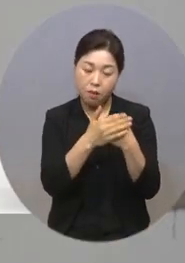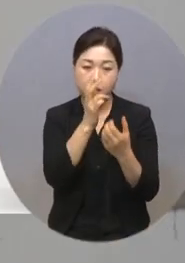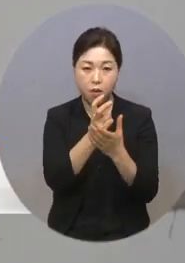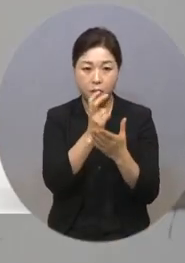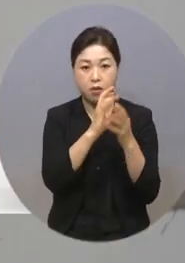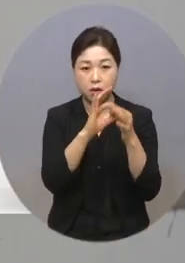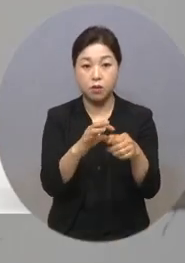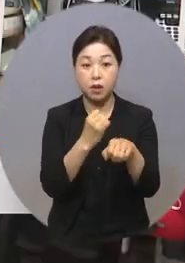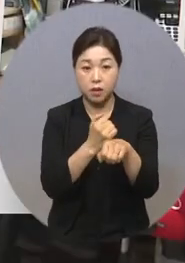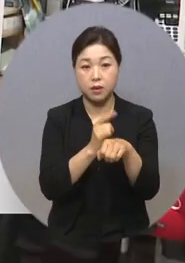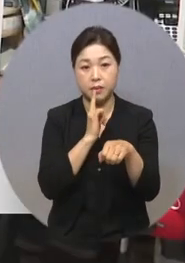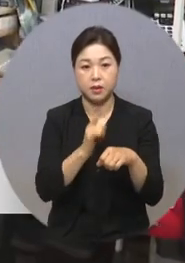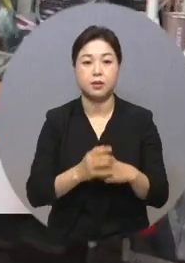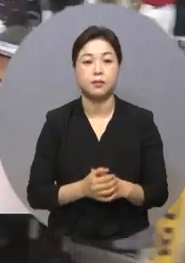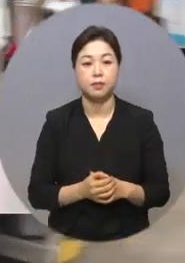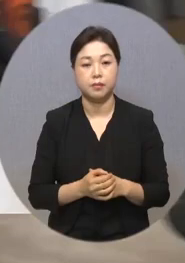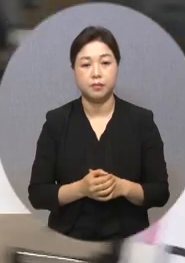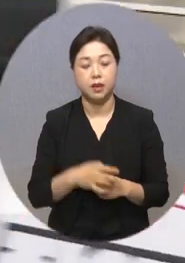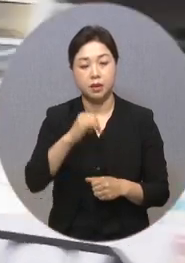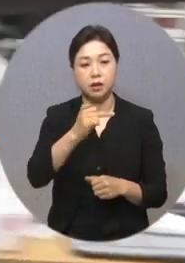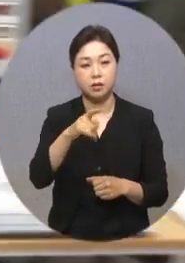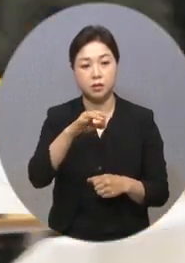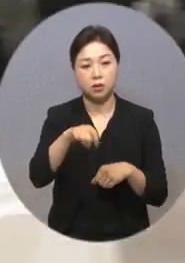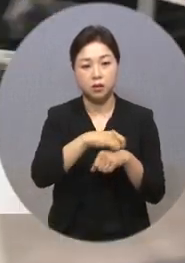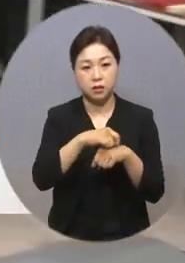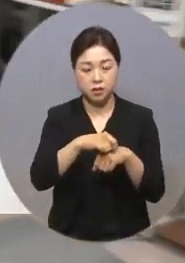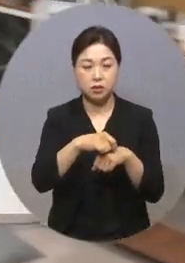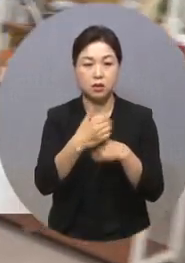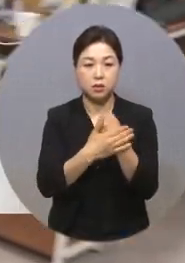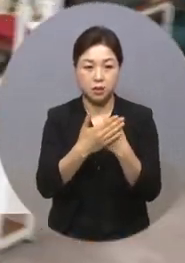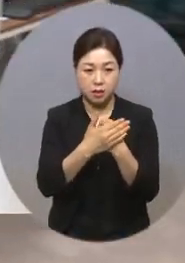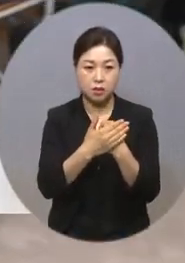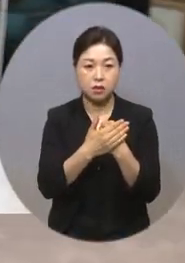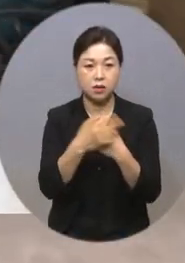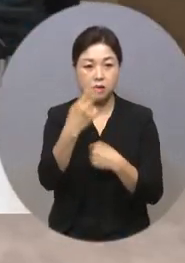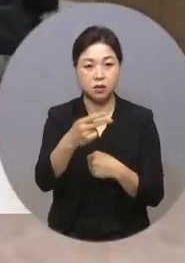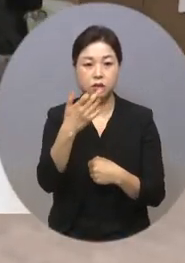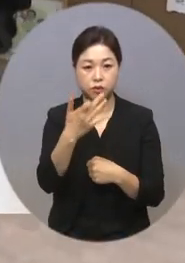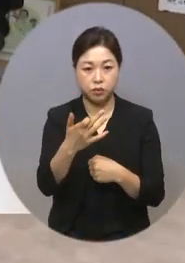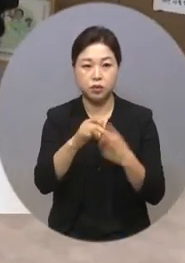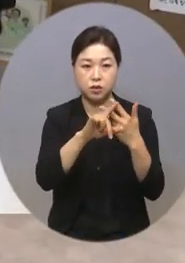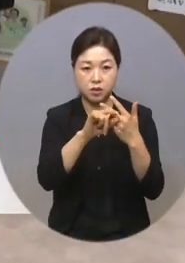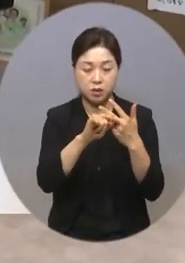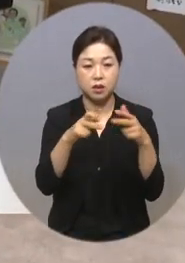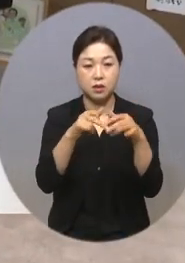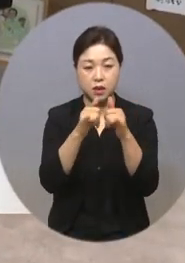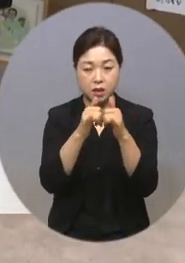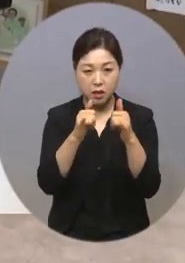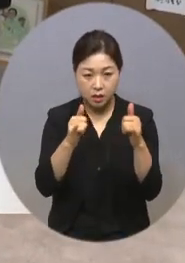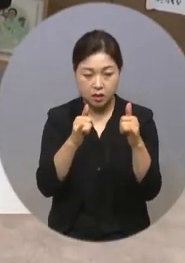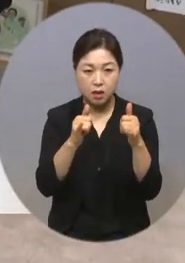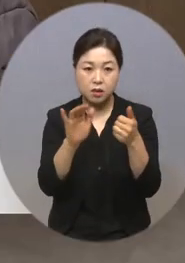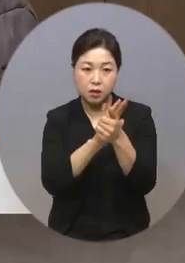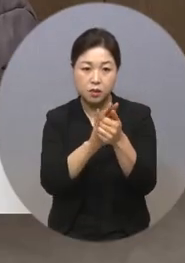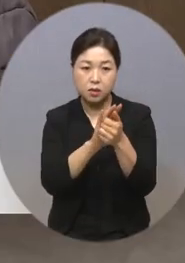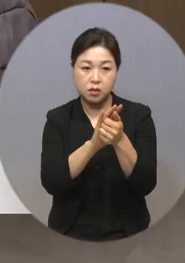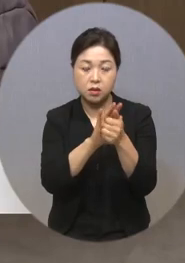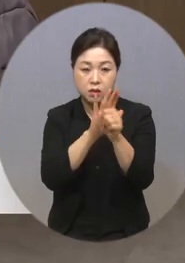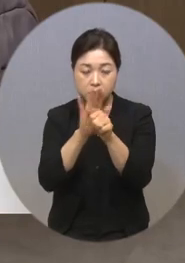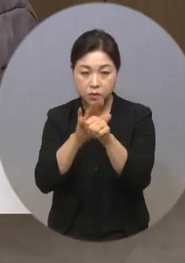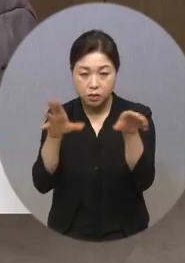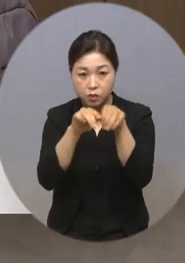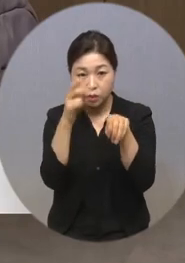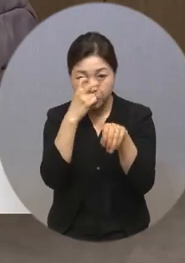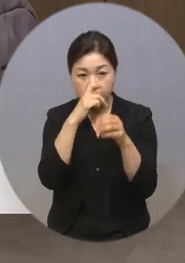밝혔습니다 삼정 특례 지원은 2019년 7월 장애인 서비스 지원 종합 조사 가 도입되면서 활동 지원